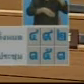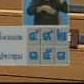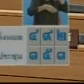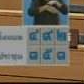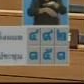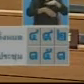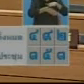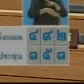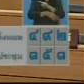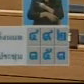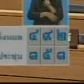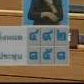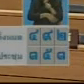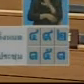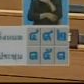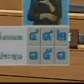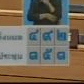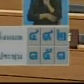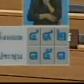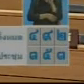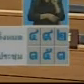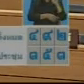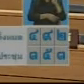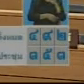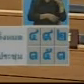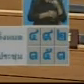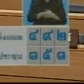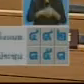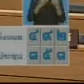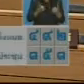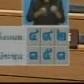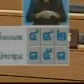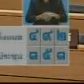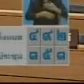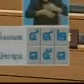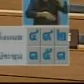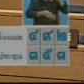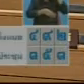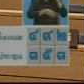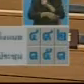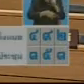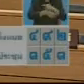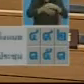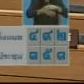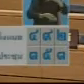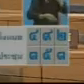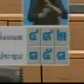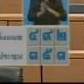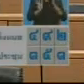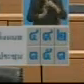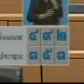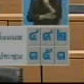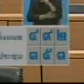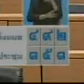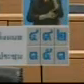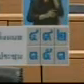ลอดช่วงที่ผ่านมามีการปล่อยน้ำออกมาประมาณวันละ10ล้านลูกบาศก์เมตรแล้วก็มีการปล่อยช่วงระหว่างเดือนพฤษภาคมถึงช่วงกล